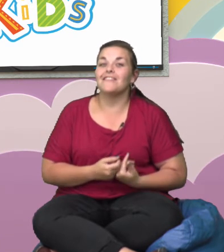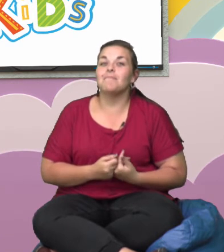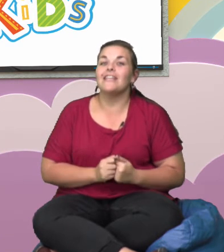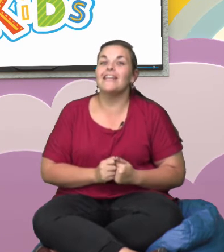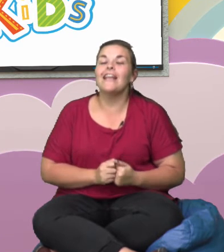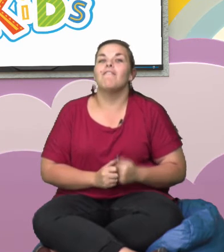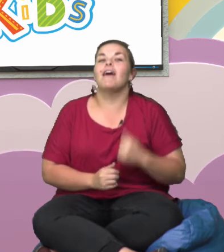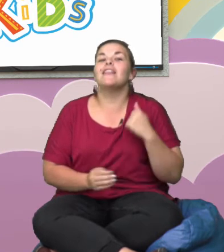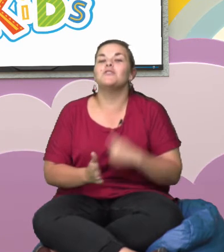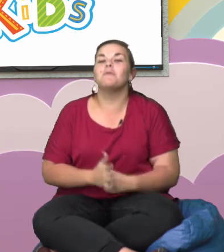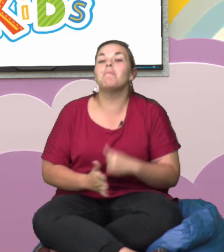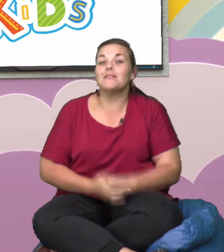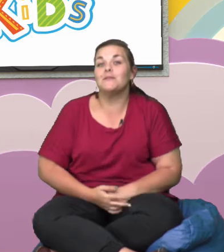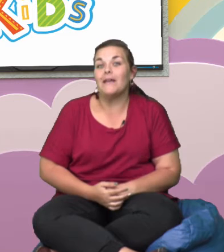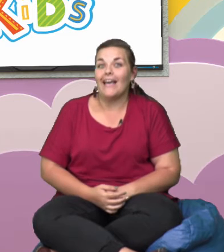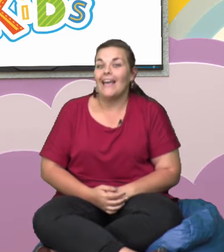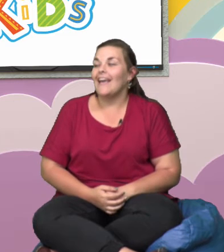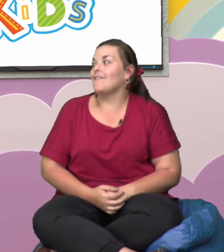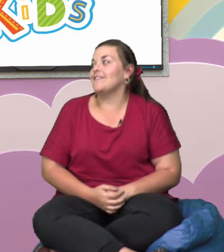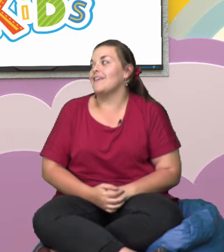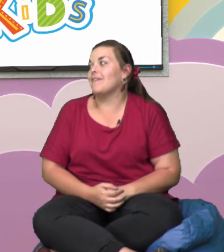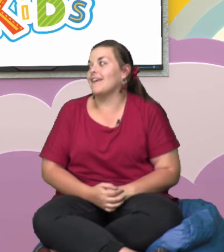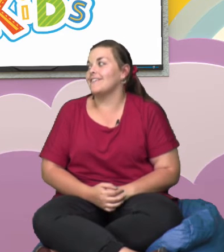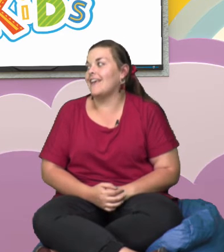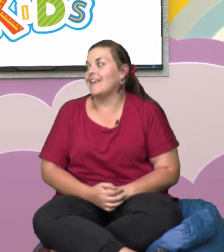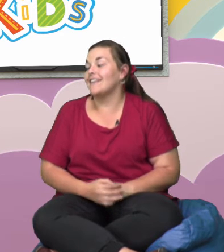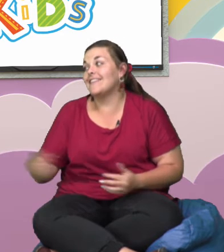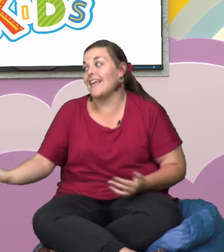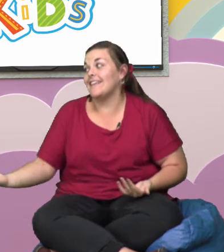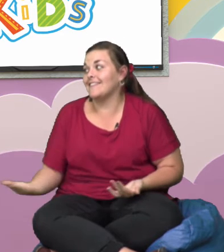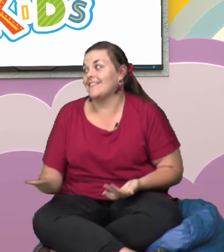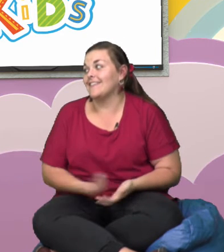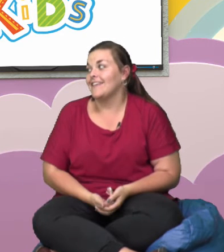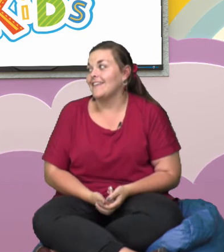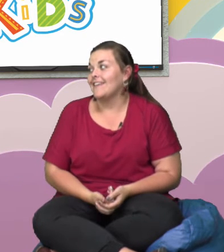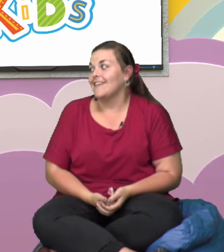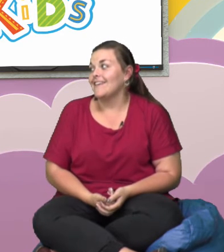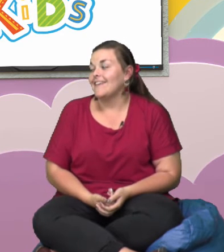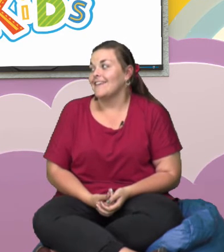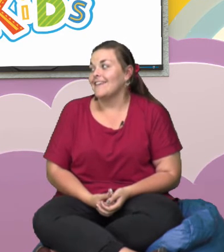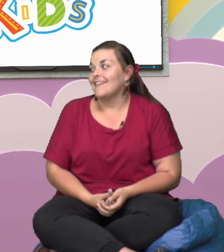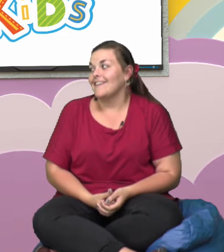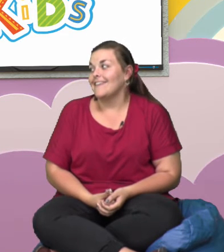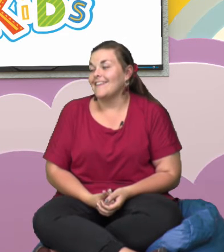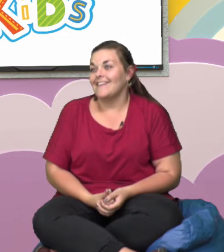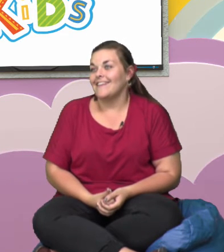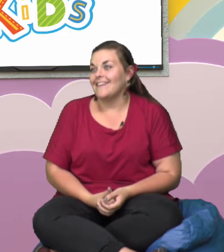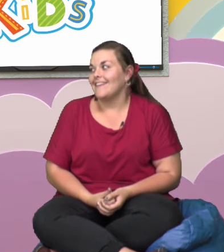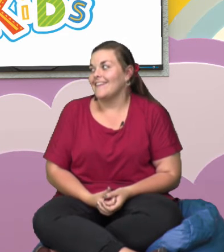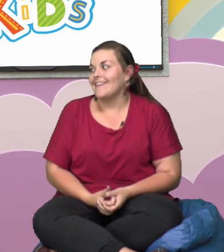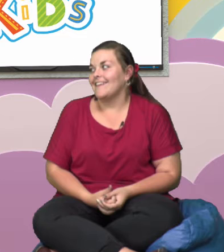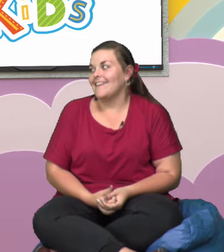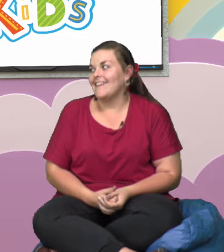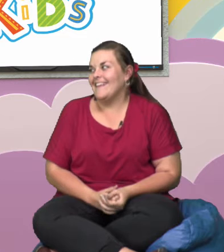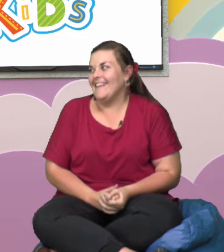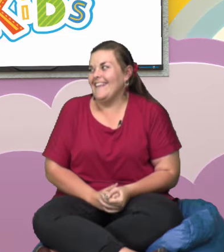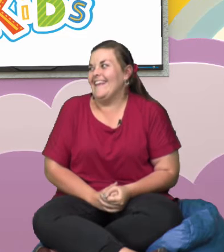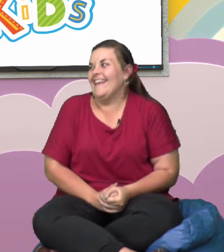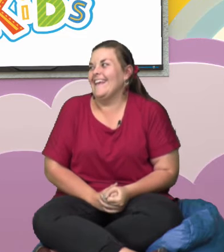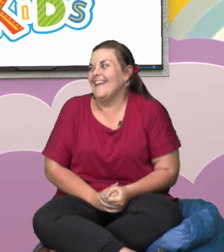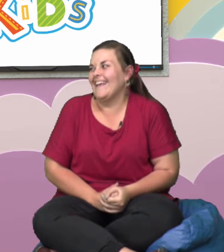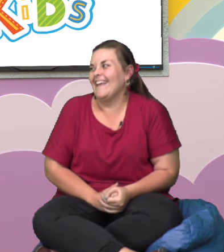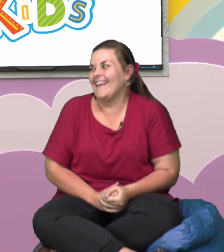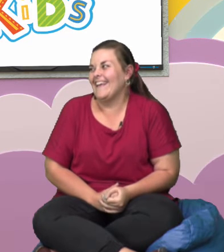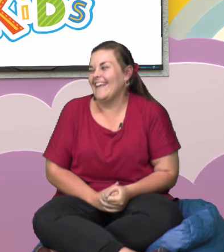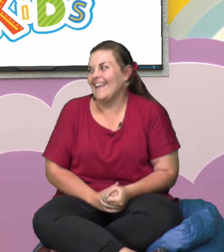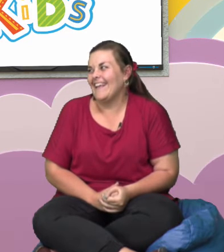ek vir jou sê, Micheline, wat is 2 + 2? Okay. En dan moet jy vir my kan sê, dis 6. Okay. Maar as jy sê 2 + 2 en